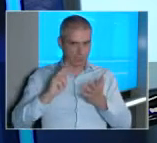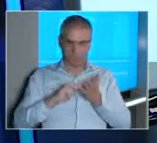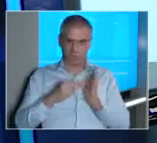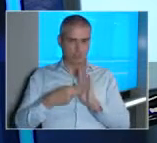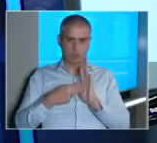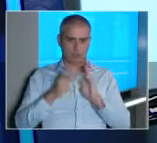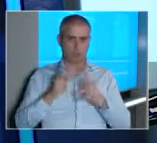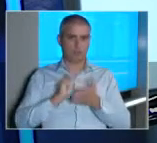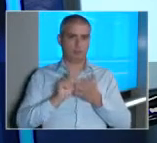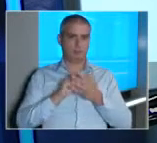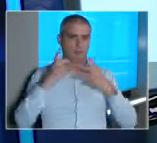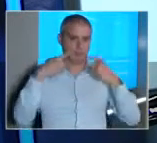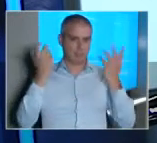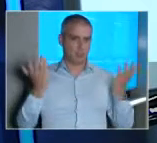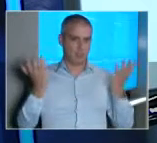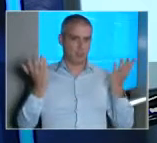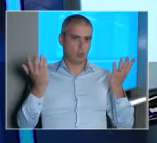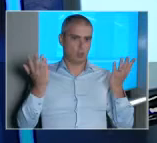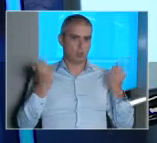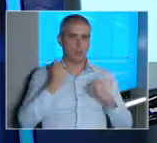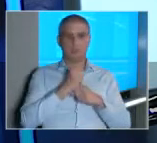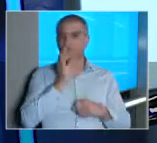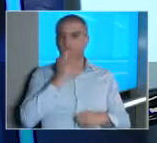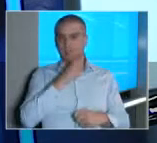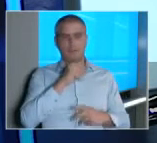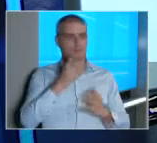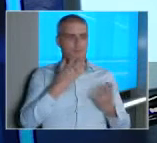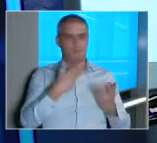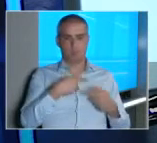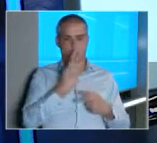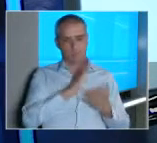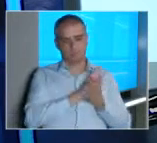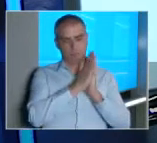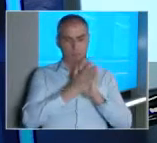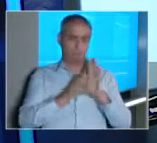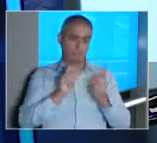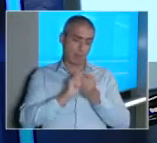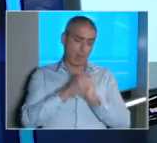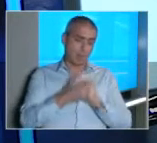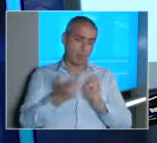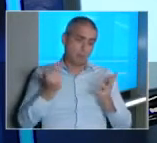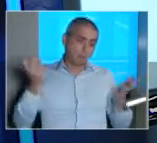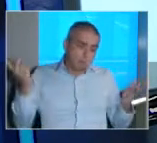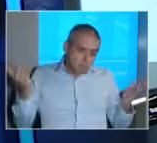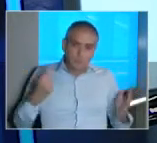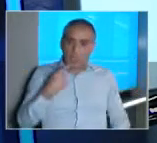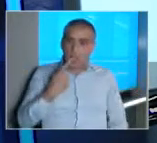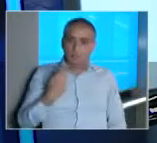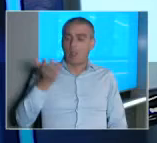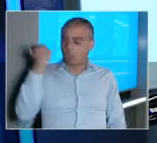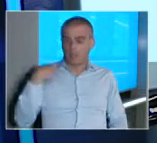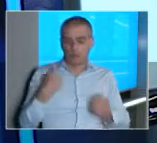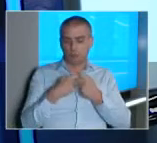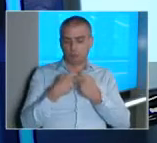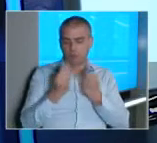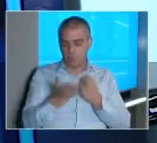תוכנית שקיימת במשרד החינוך להעביר צעירים עם נטיות חד מיניות טיפולי המרה. הוא רק אמר, הייתי